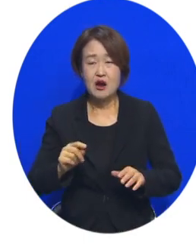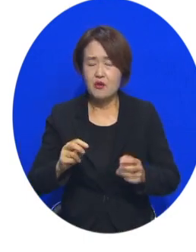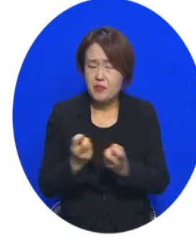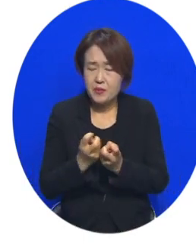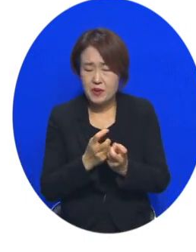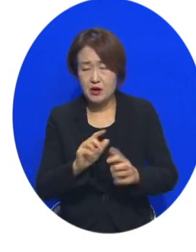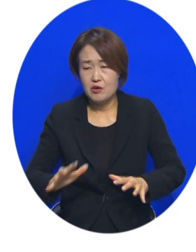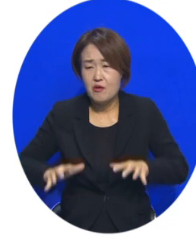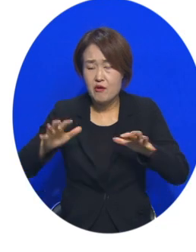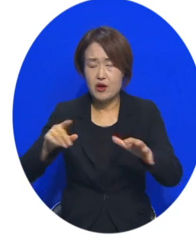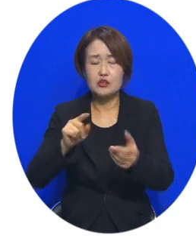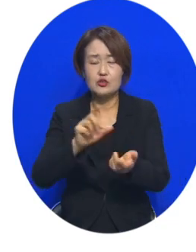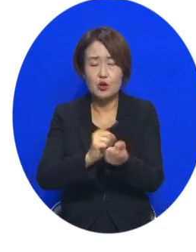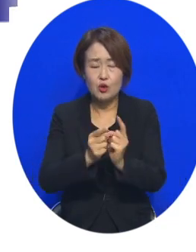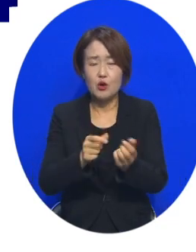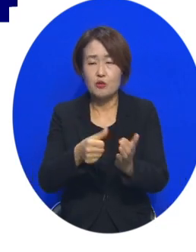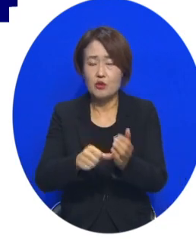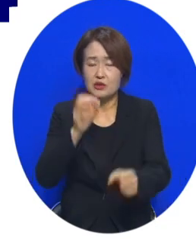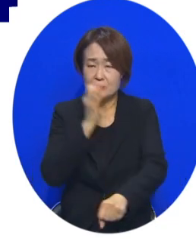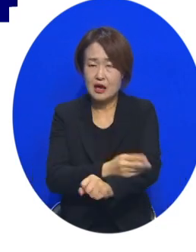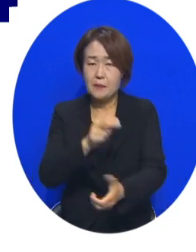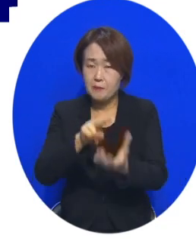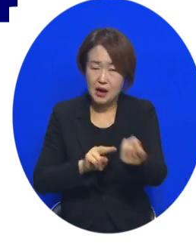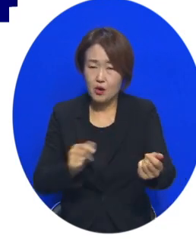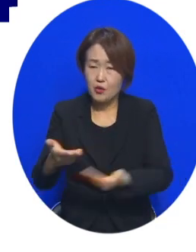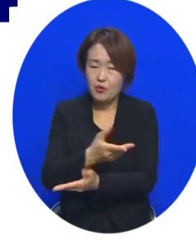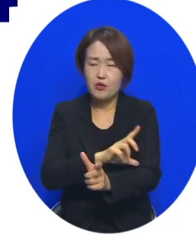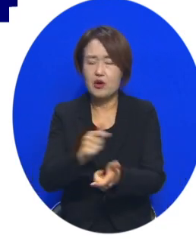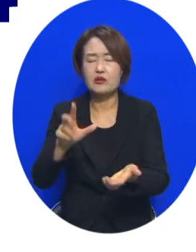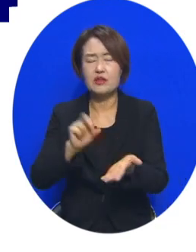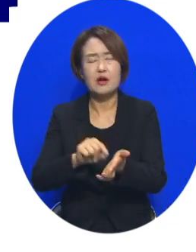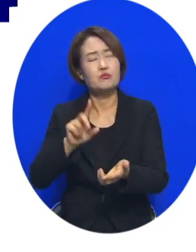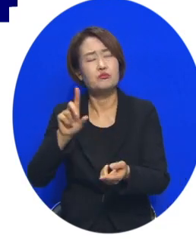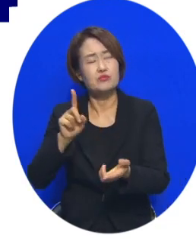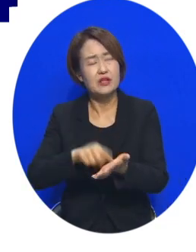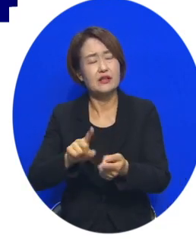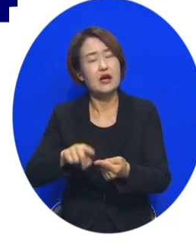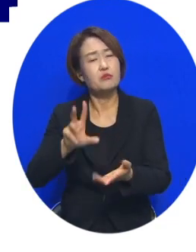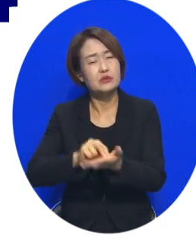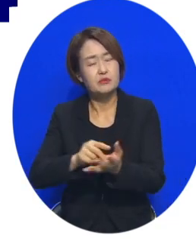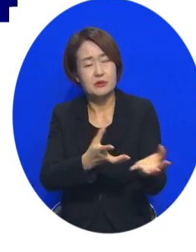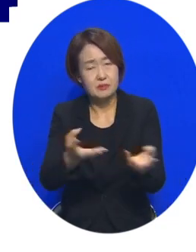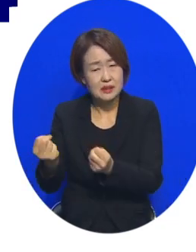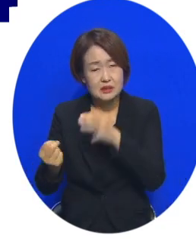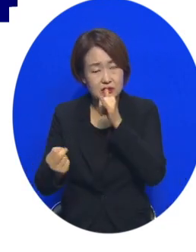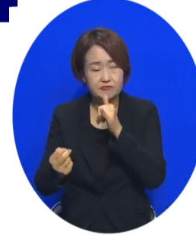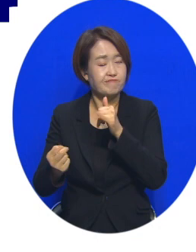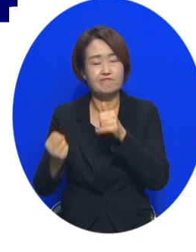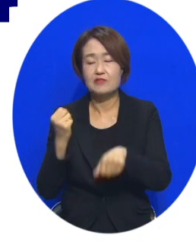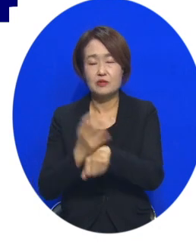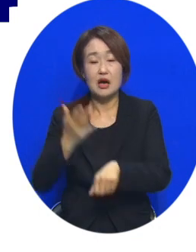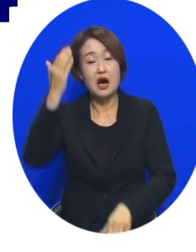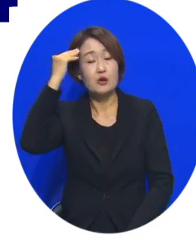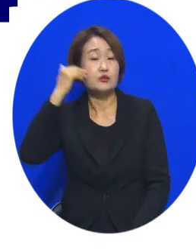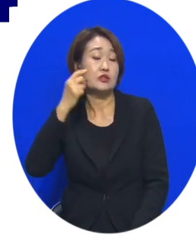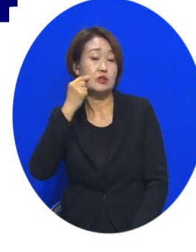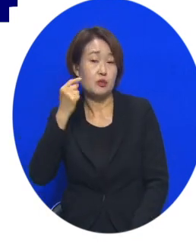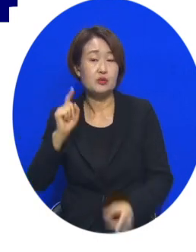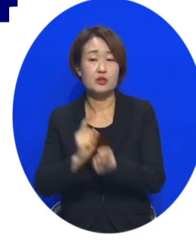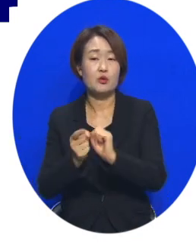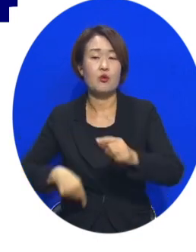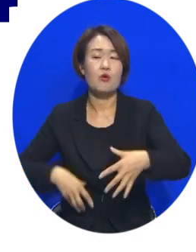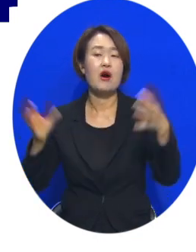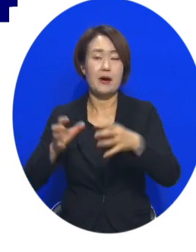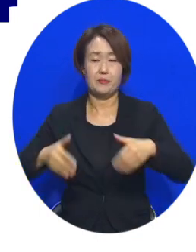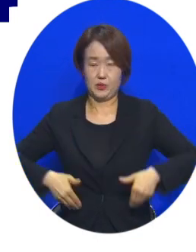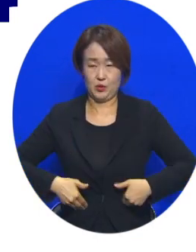글로벌 공급망 위기, 북핵 위협 고도화 등 복합 위기 속에서 한일 협력의 필요성은 더욱 커졌다며 한일 관계도 이제